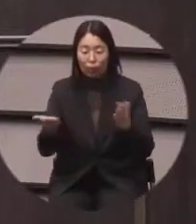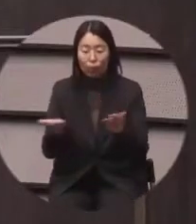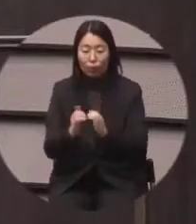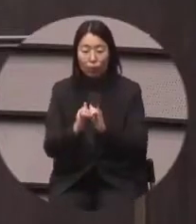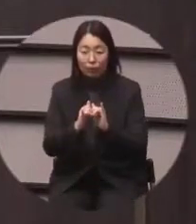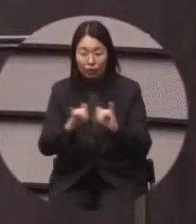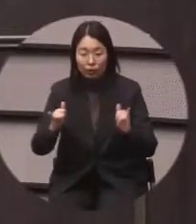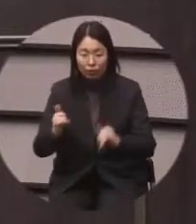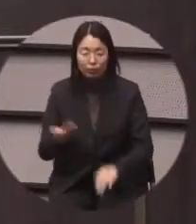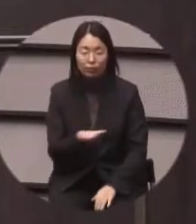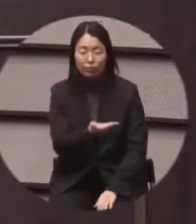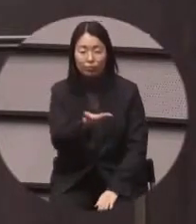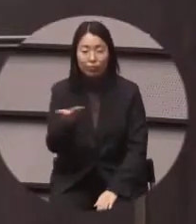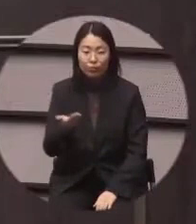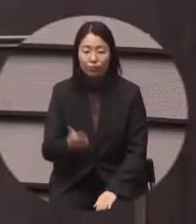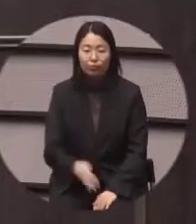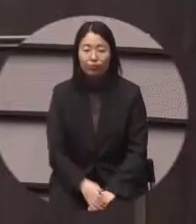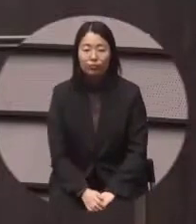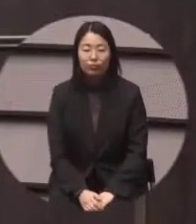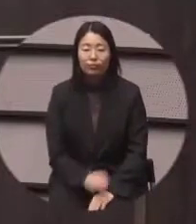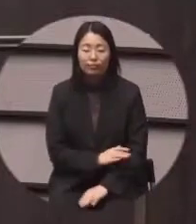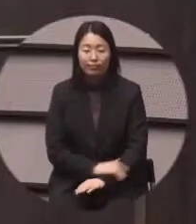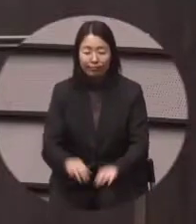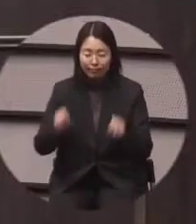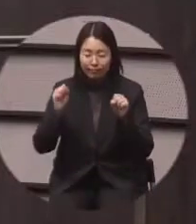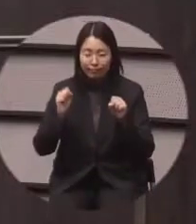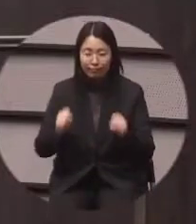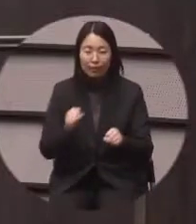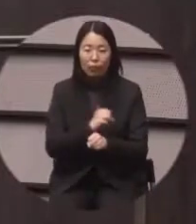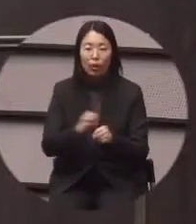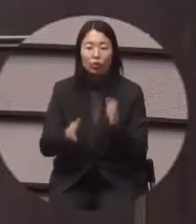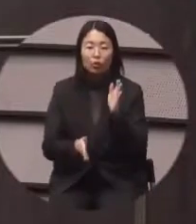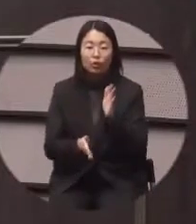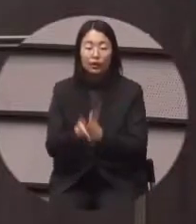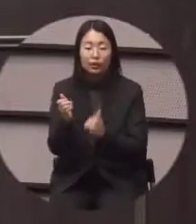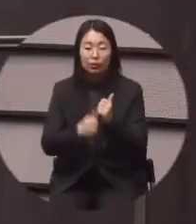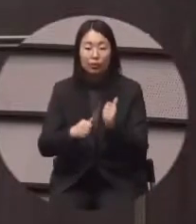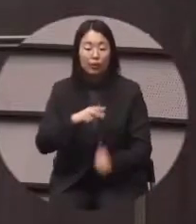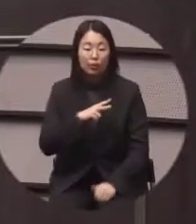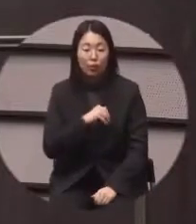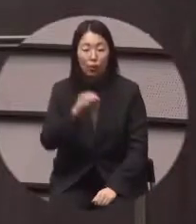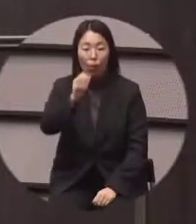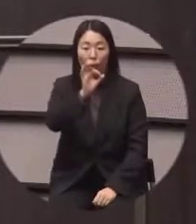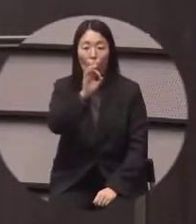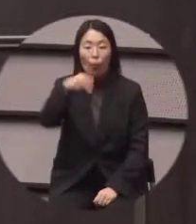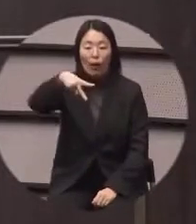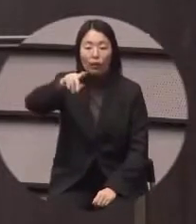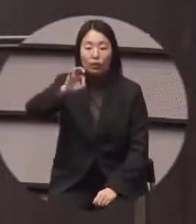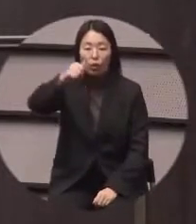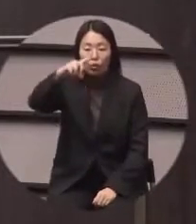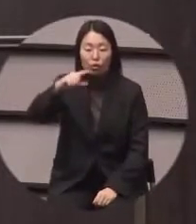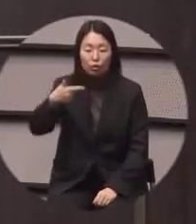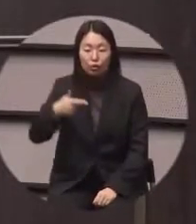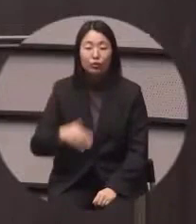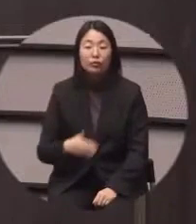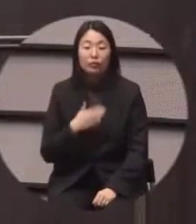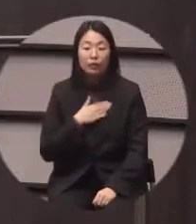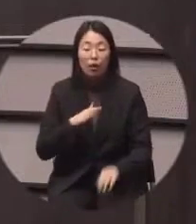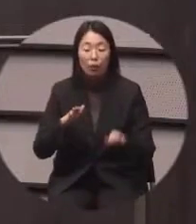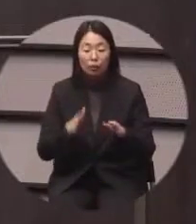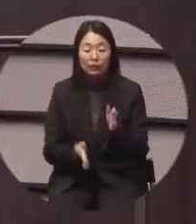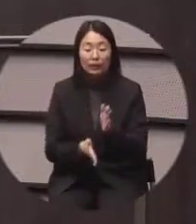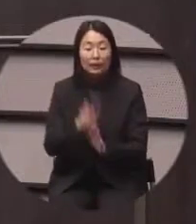1,600여 공직자 여러분, 안녕하십니까. 광주시의회 의원 왕정훈입니다. 본 의원은